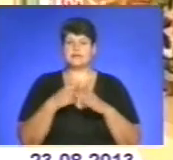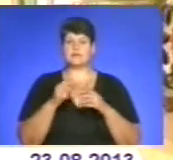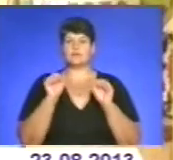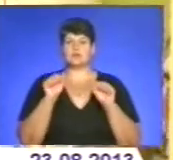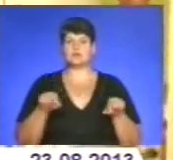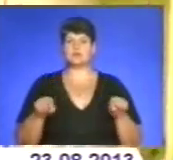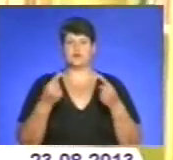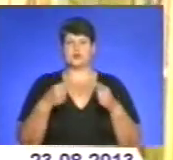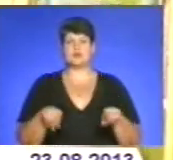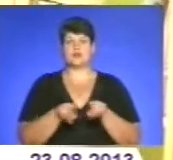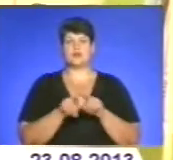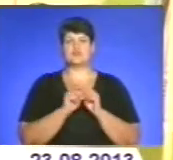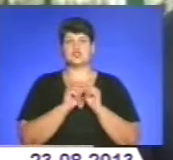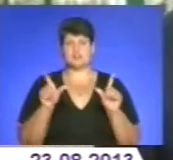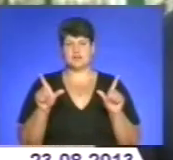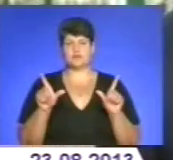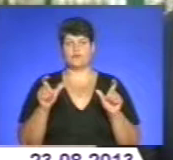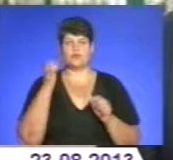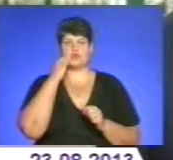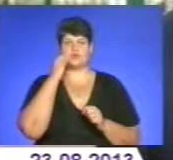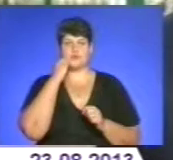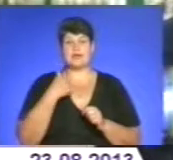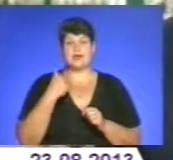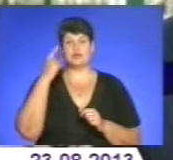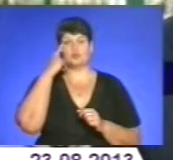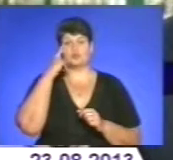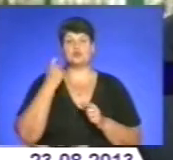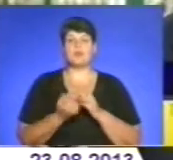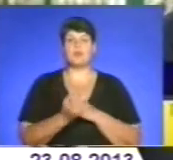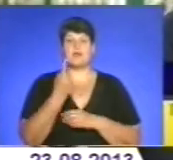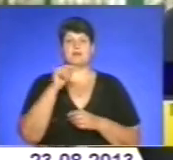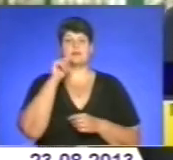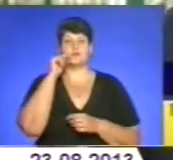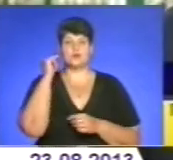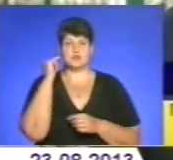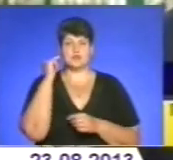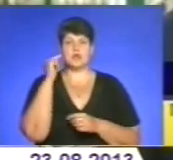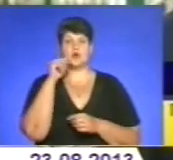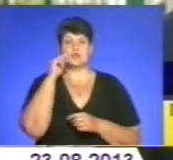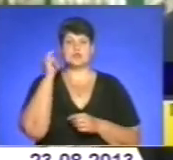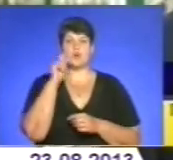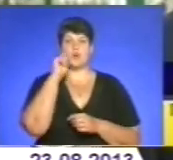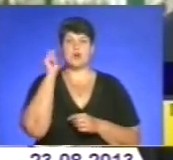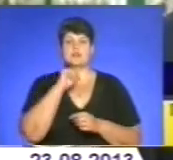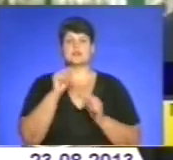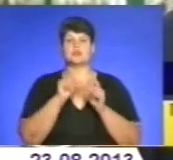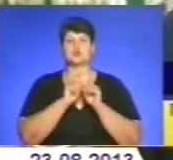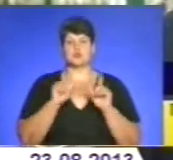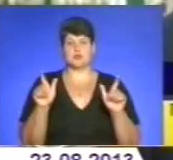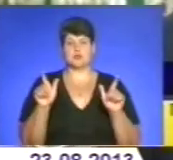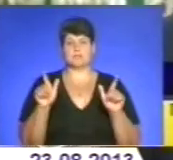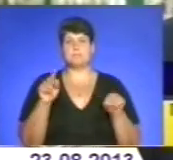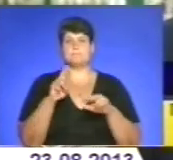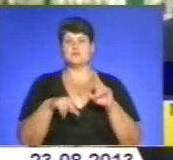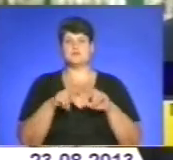аналогічних шкіл у Москві. Я думаю, що з'явиться і в Росії російсько-українська школа, построєна